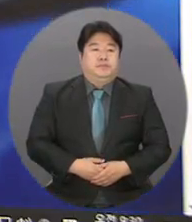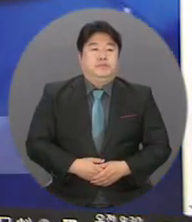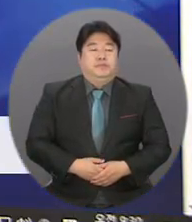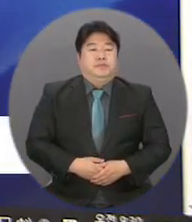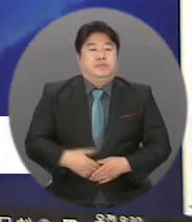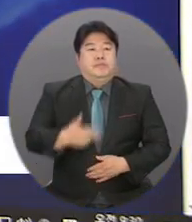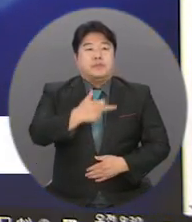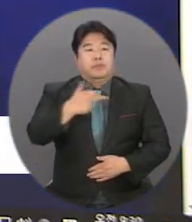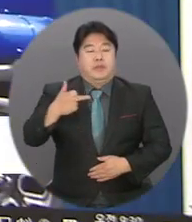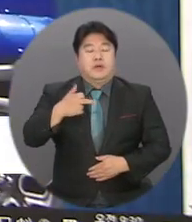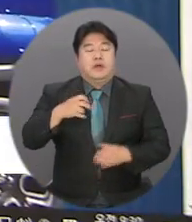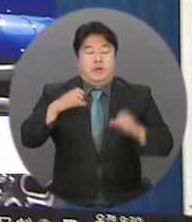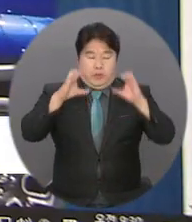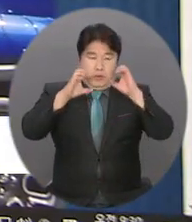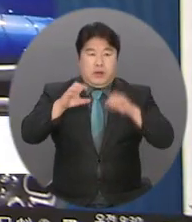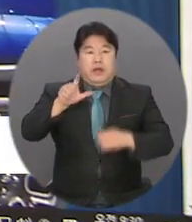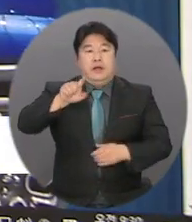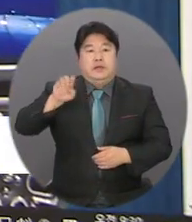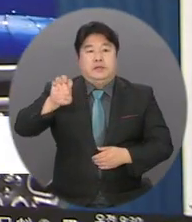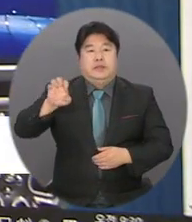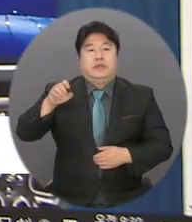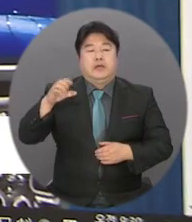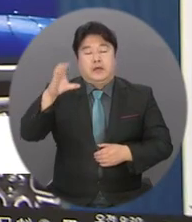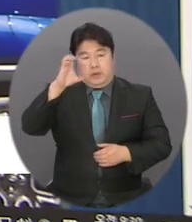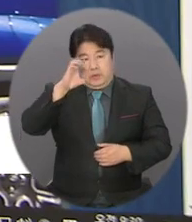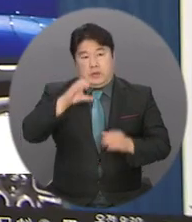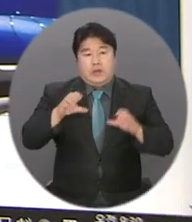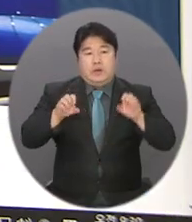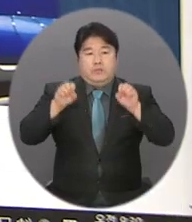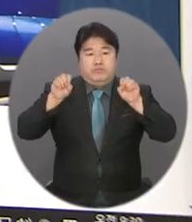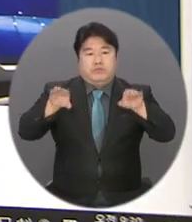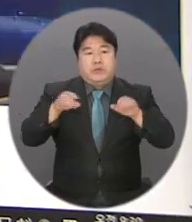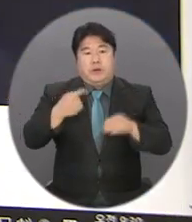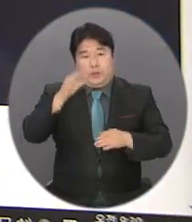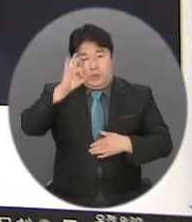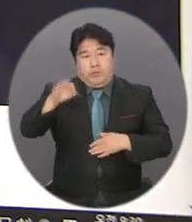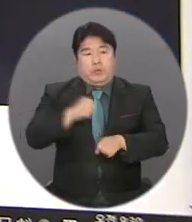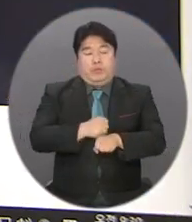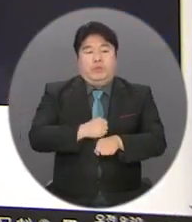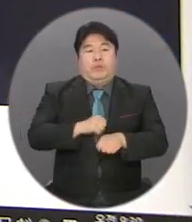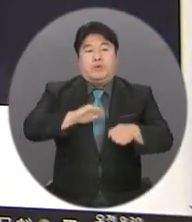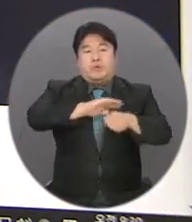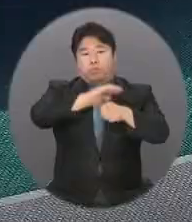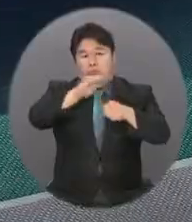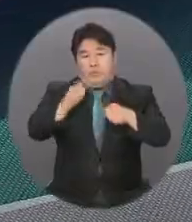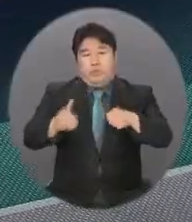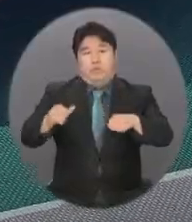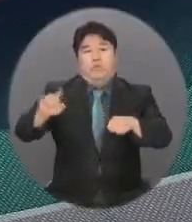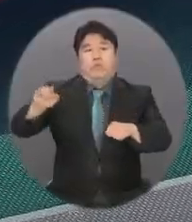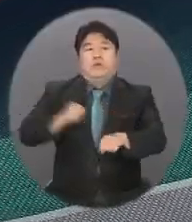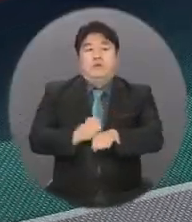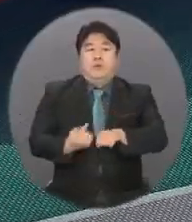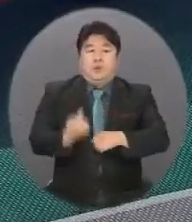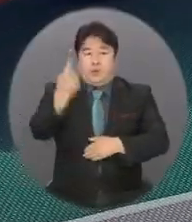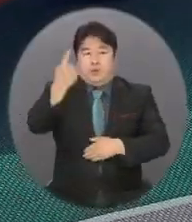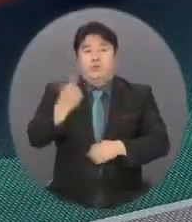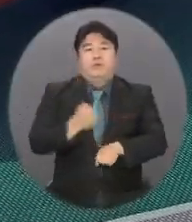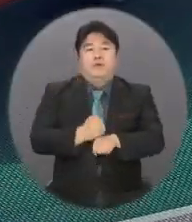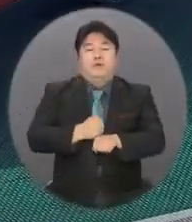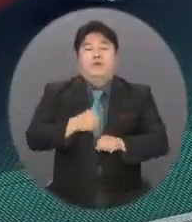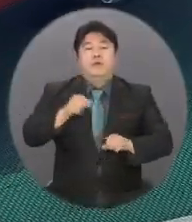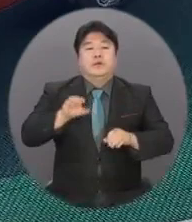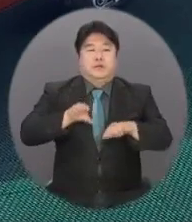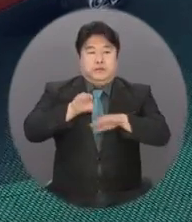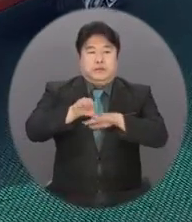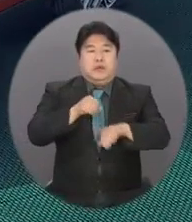커다랗고 동그란 led 등이 한눈에 들어옵니다 볼륨감이 돋보이는 차량 바퀴 덮개 와 높은 지상군은 차량의